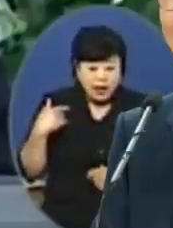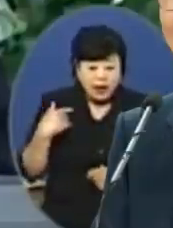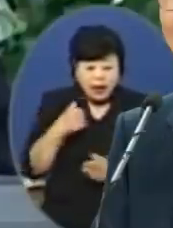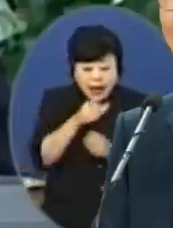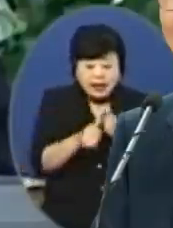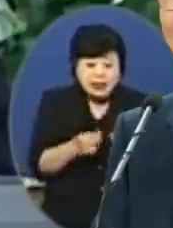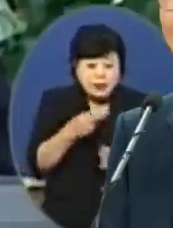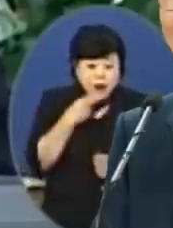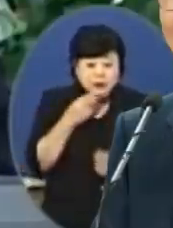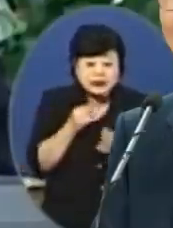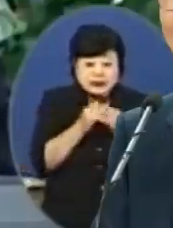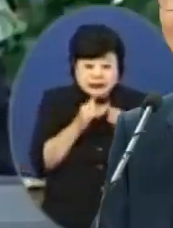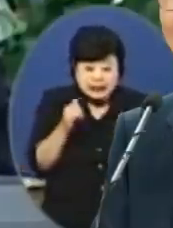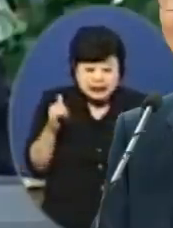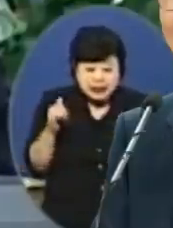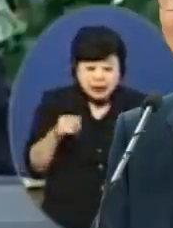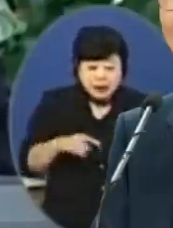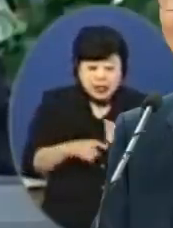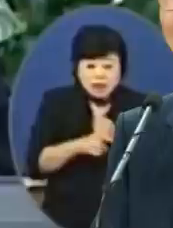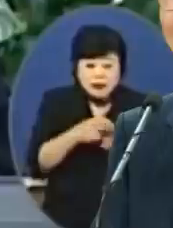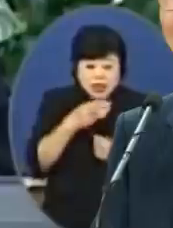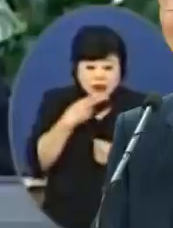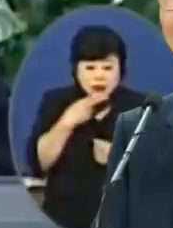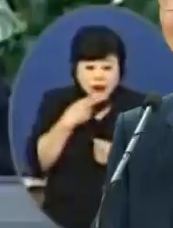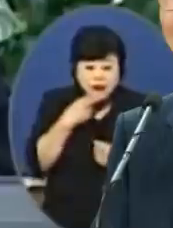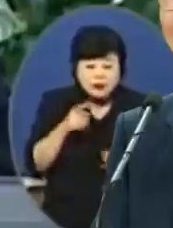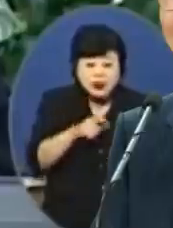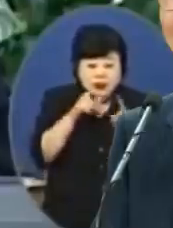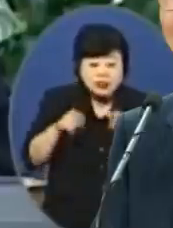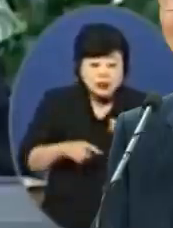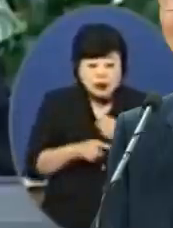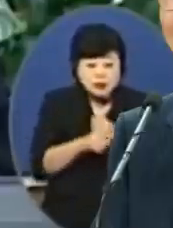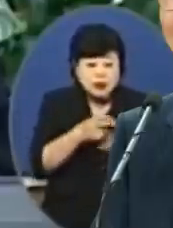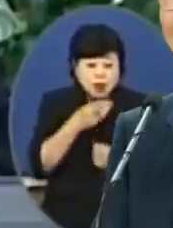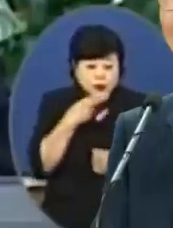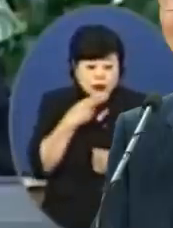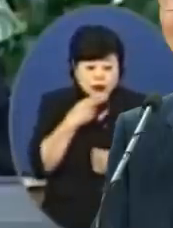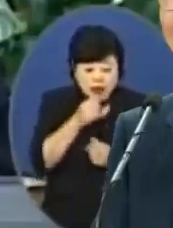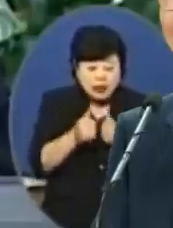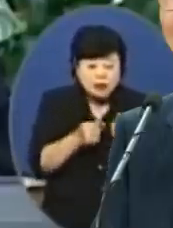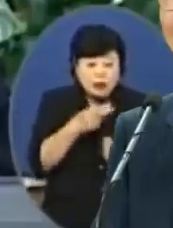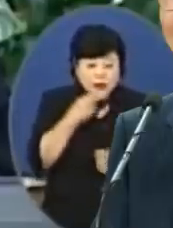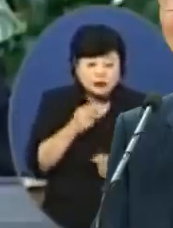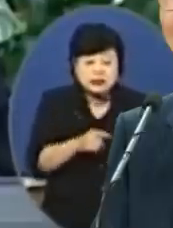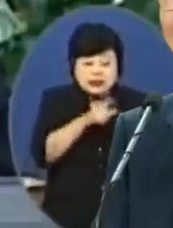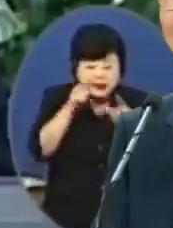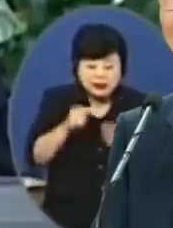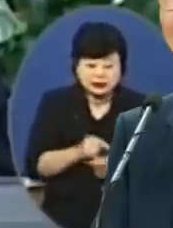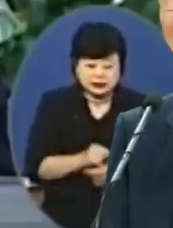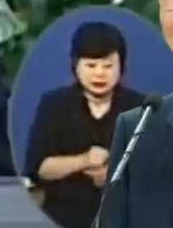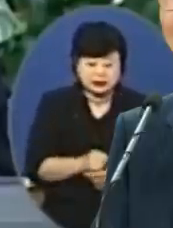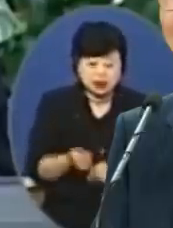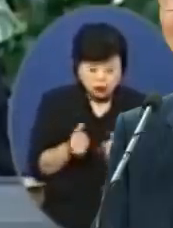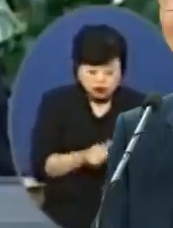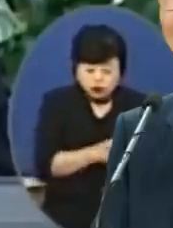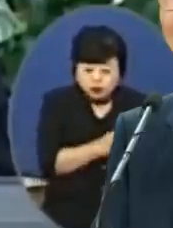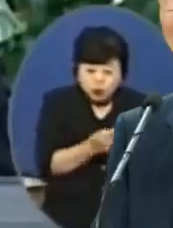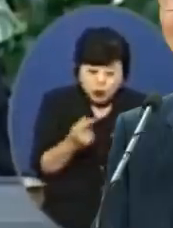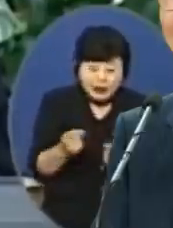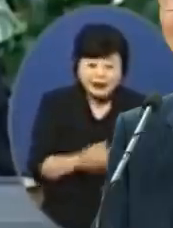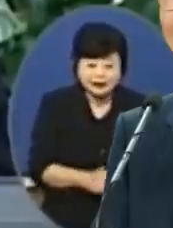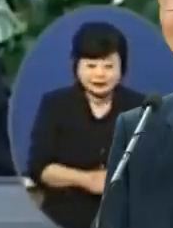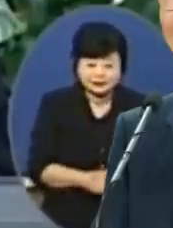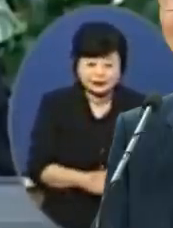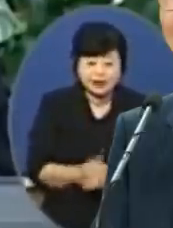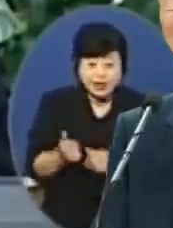그리고 하나님 없이 사는 것은 의미가 없습니다. 삶에 무슨 의미가 있습니까? 하나님 없이 사는 것은 또 죽음밖에